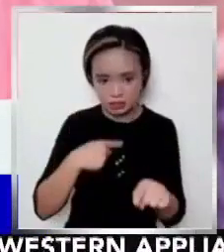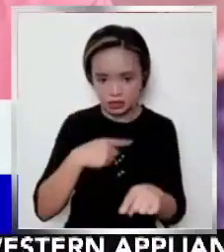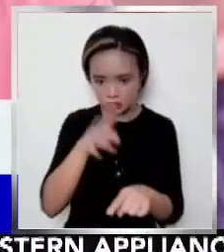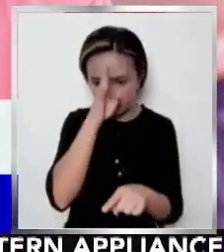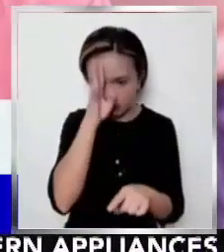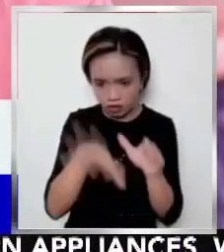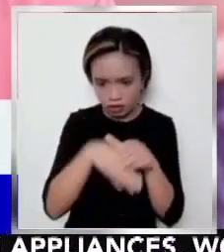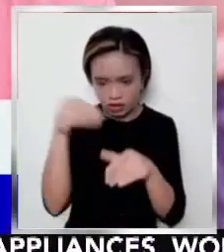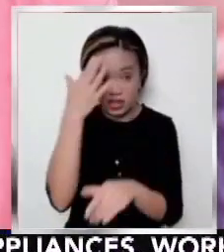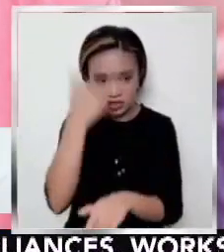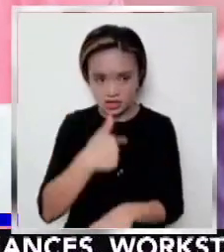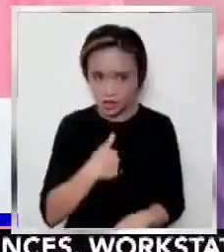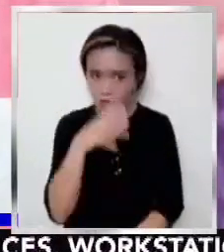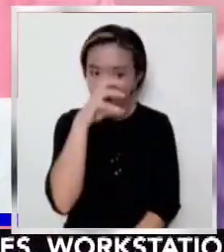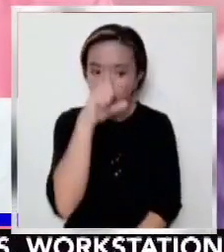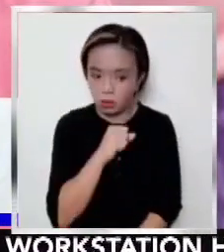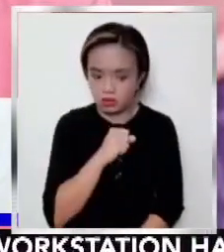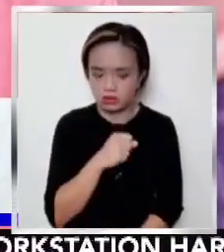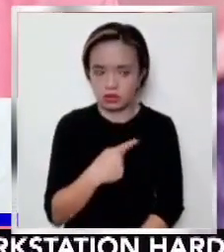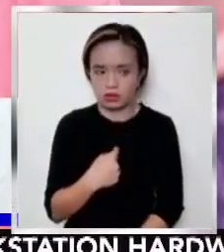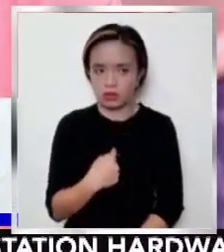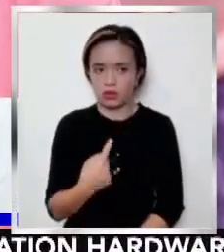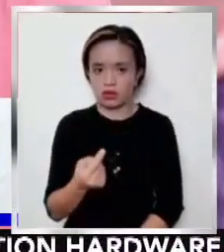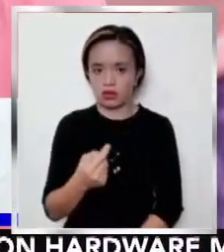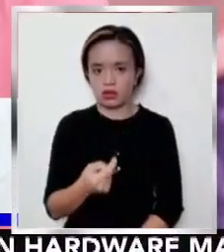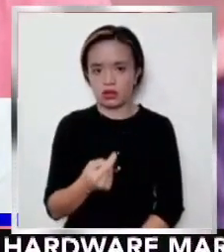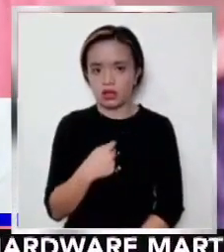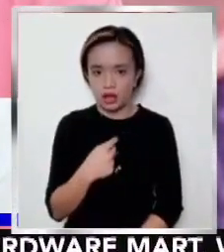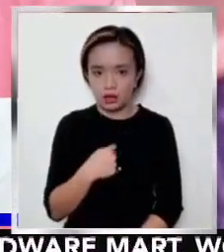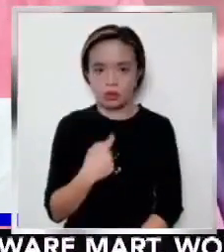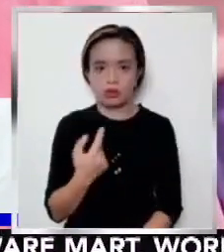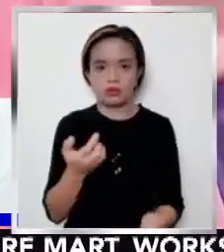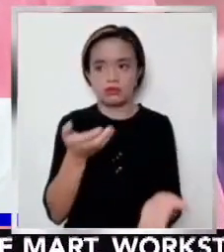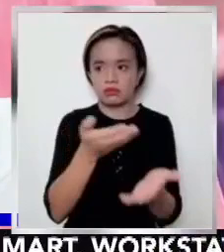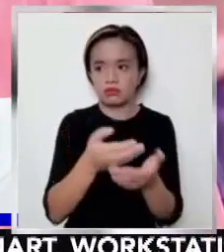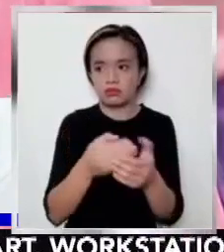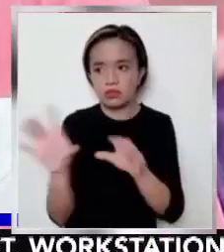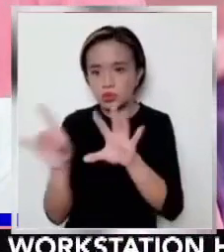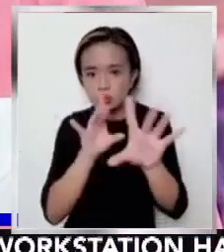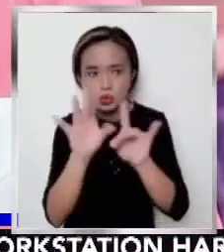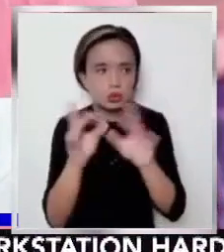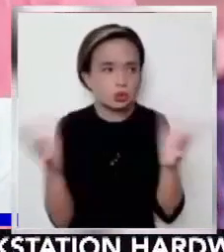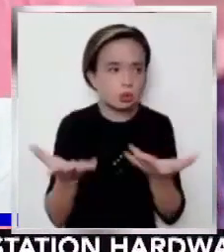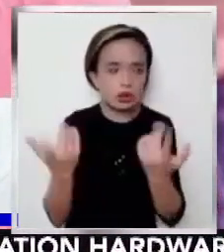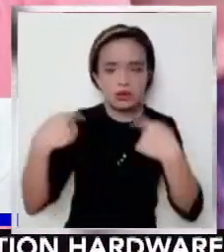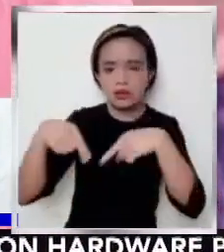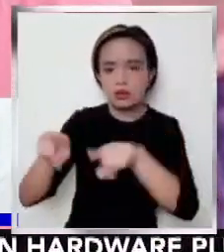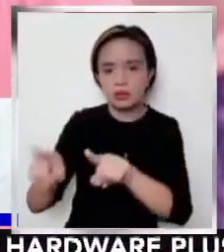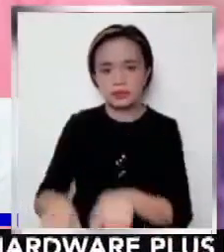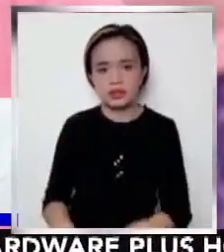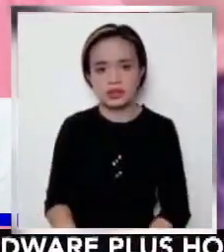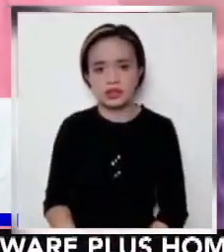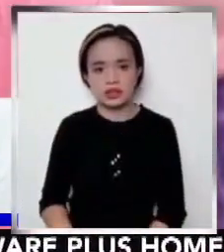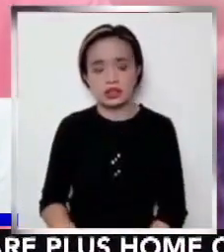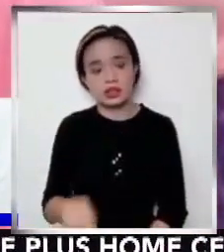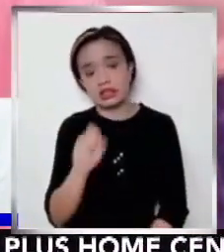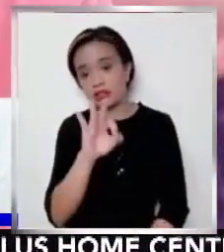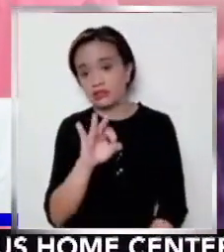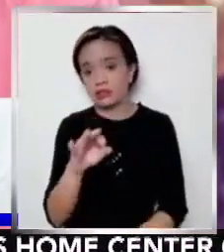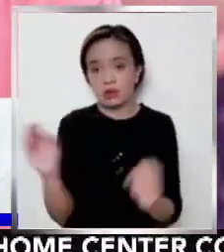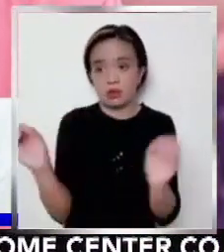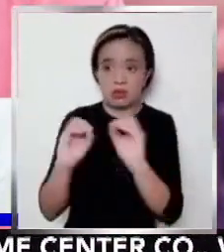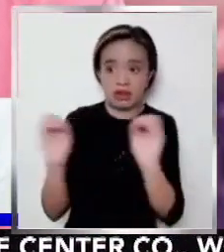ako. Namimili rin ako ng aking puntahan. Kung wala na yung delivery